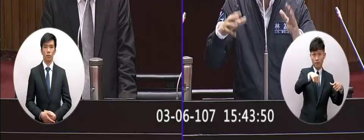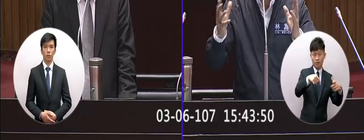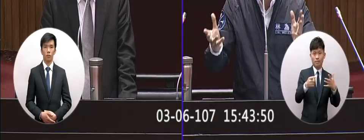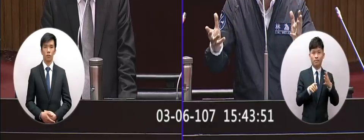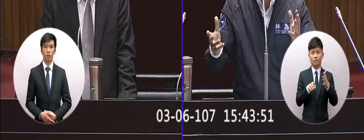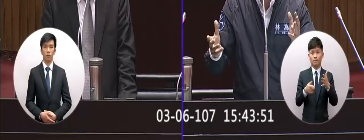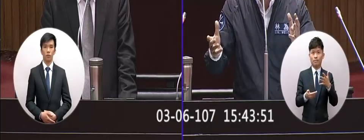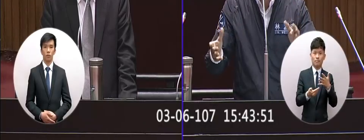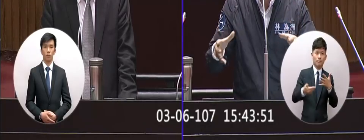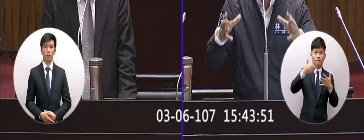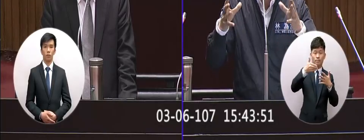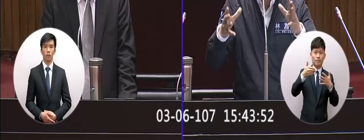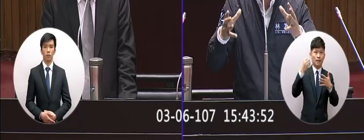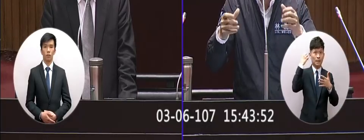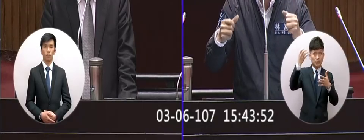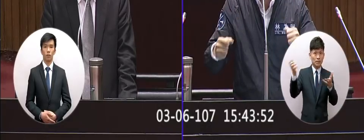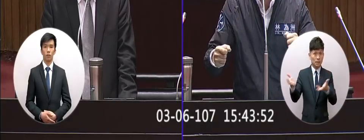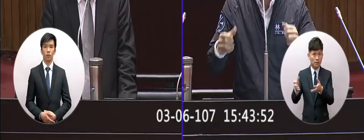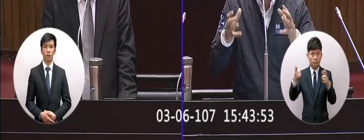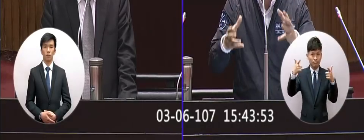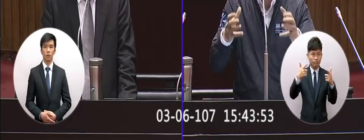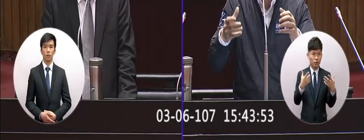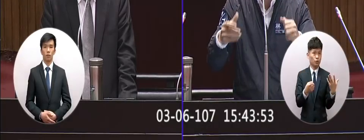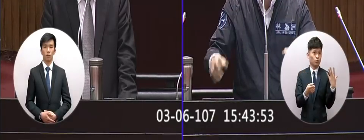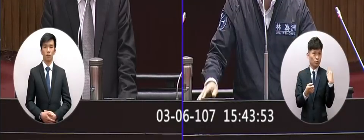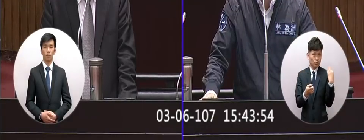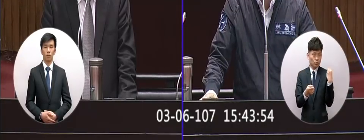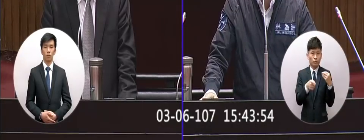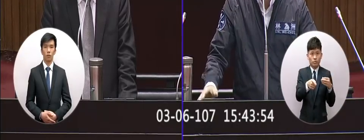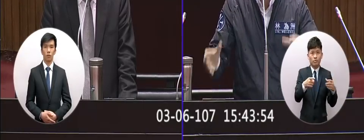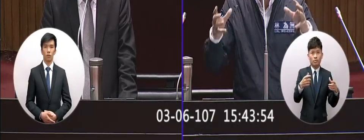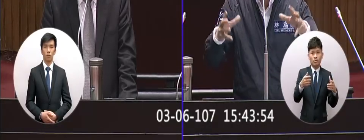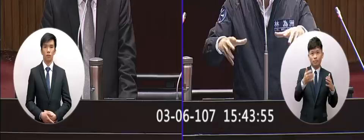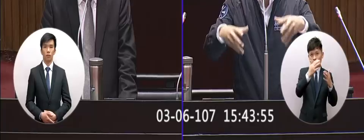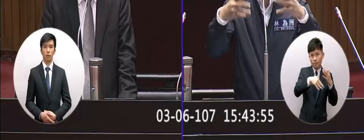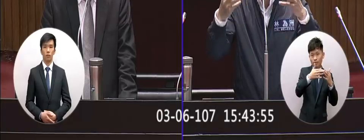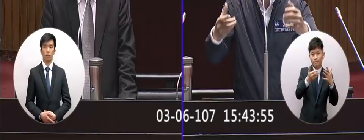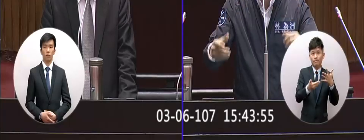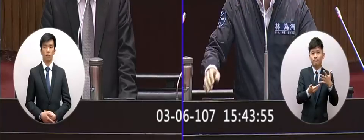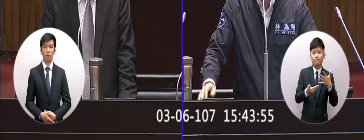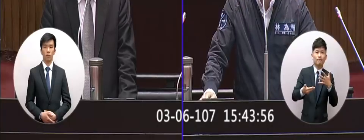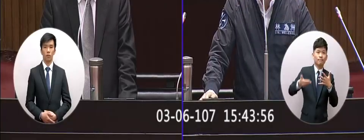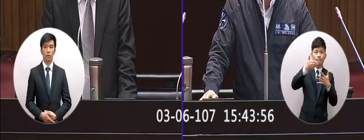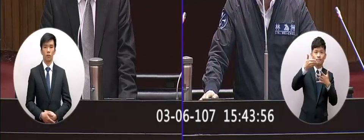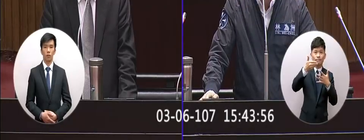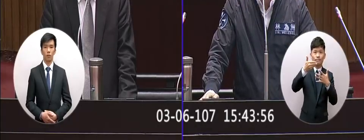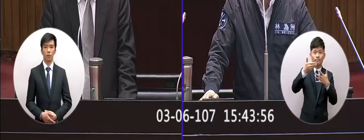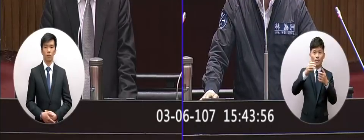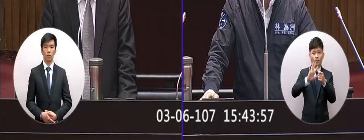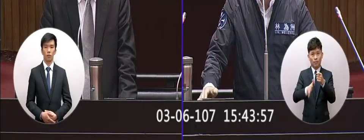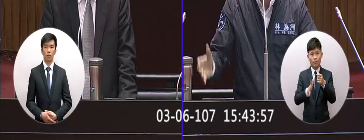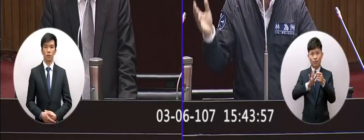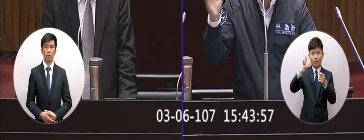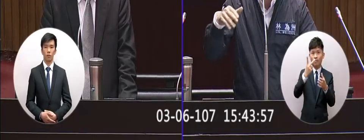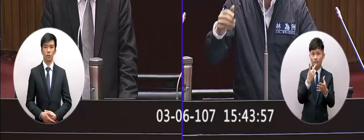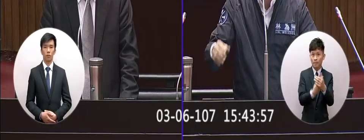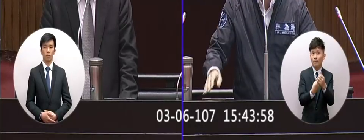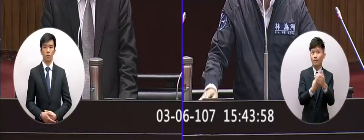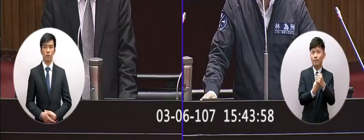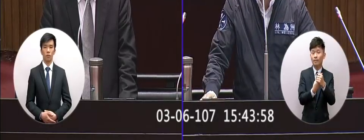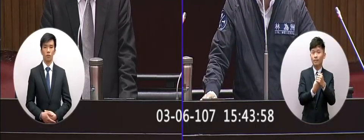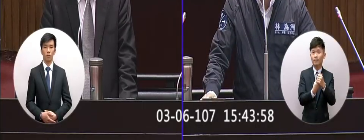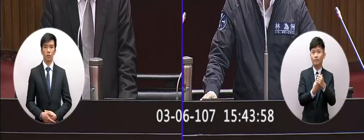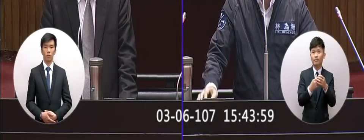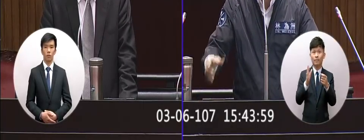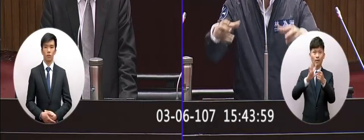他不是新校区，他是原来湖口国中的校区，那就直接把它升格成为完全中学，高中